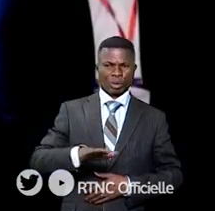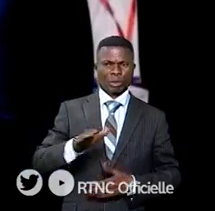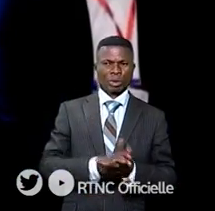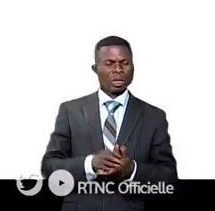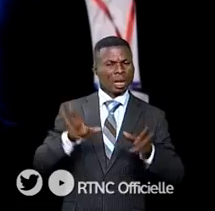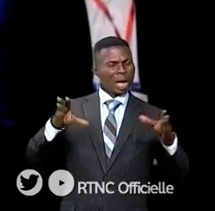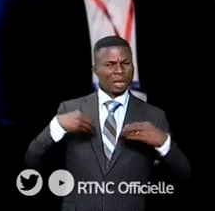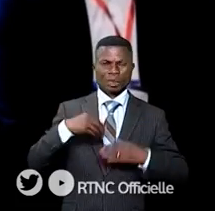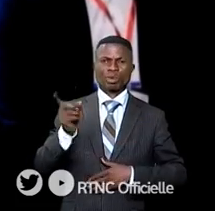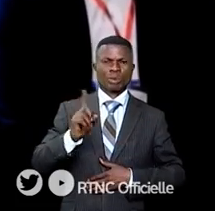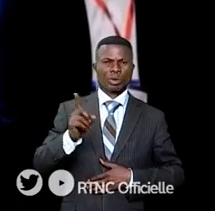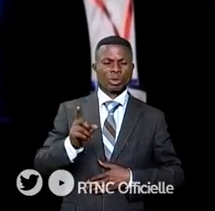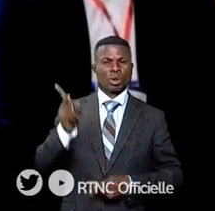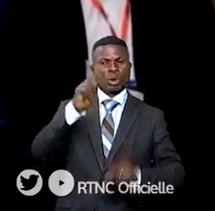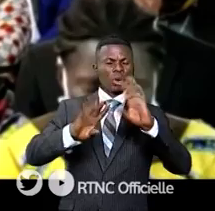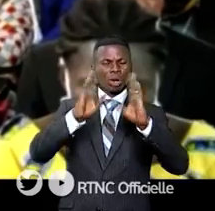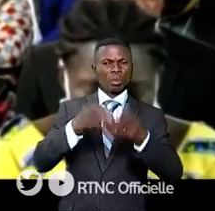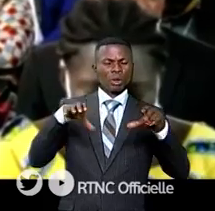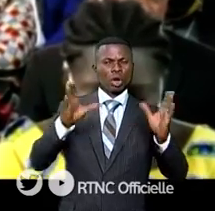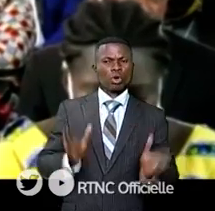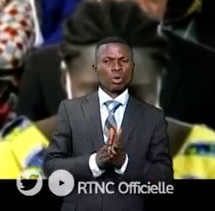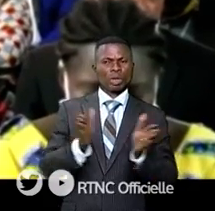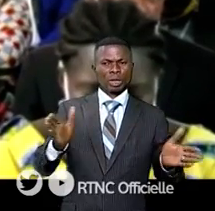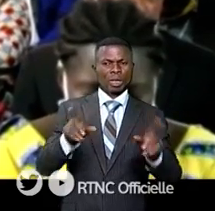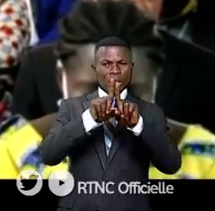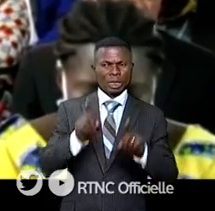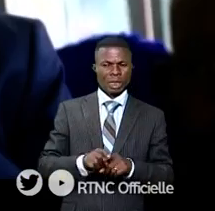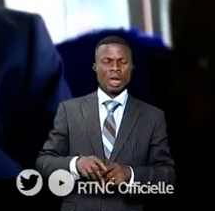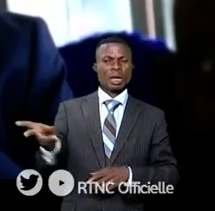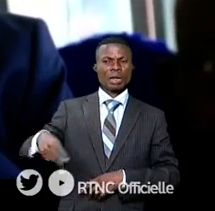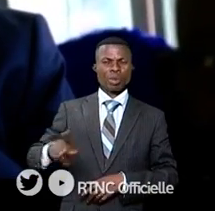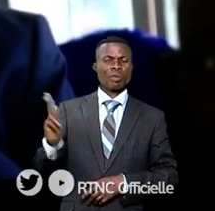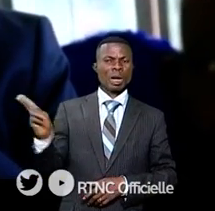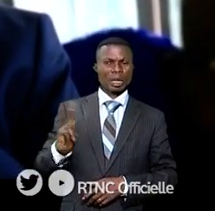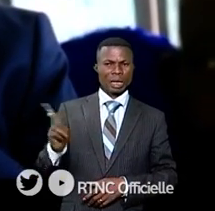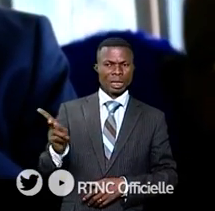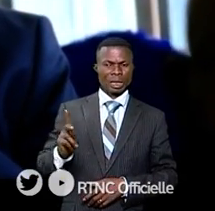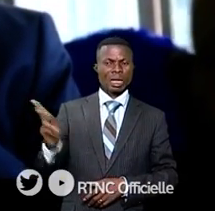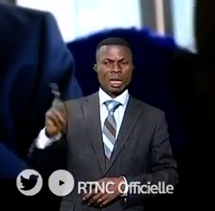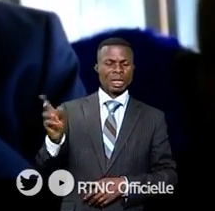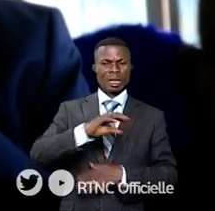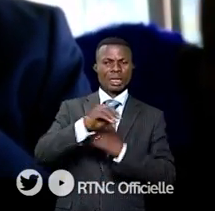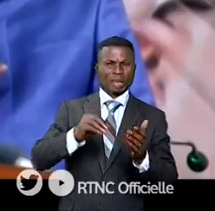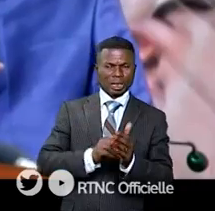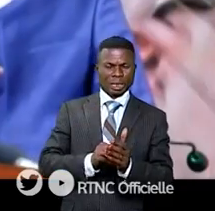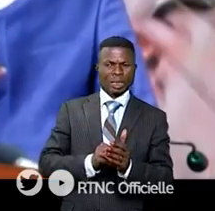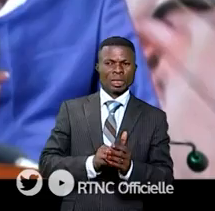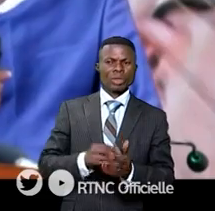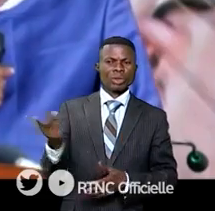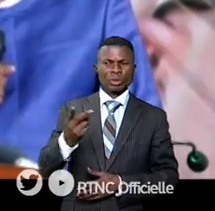pas tolérer que la population congolaise en général et celle des provinces du Kassai et du Kassai central en